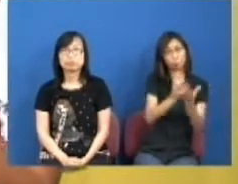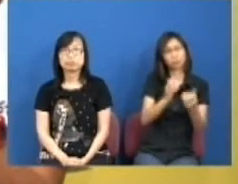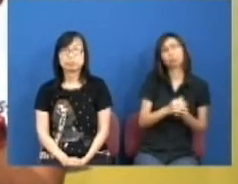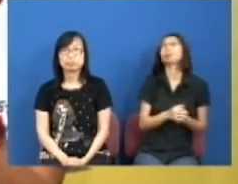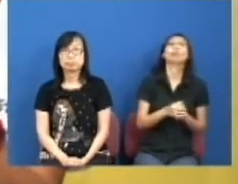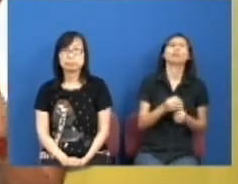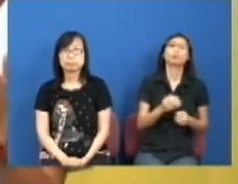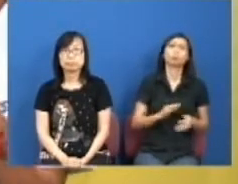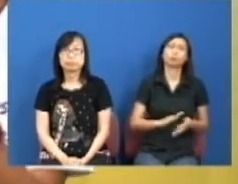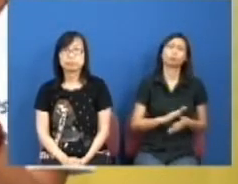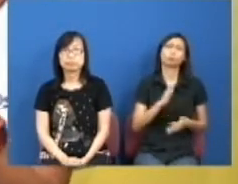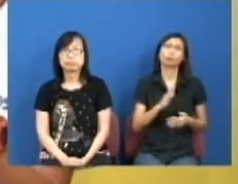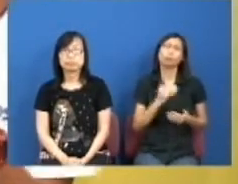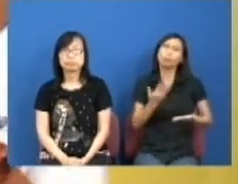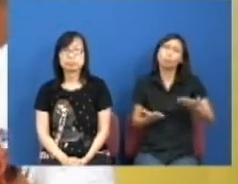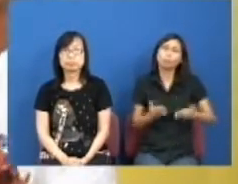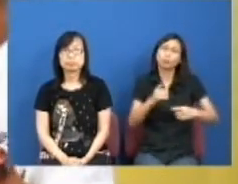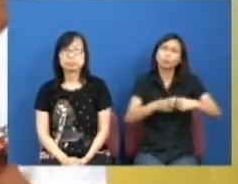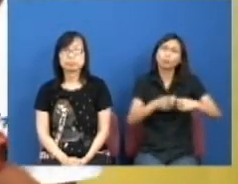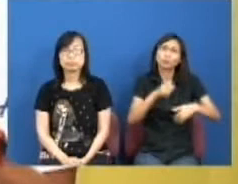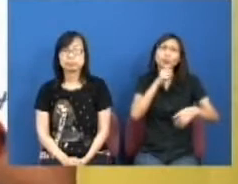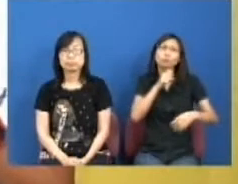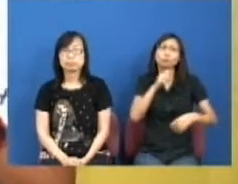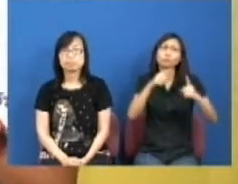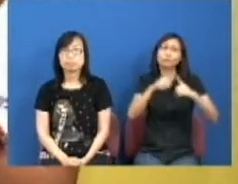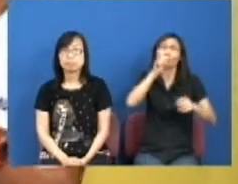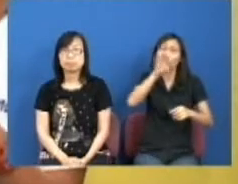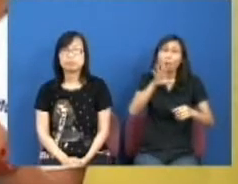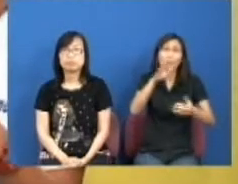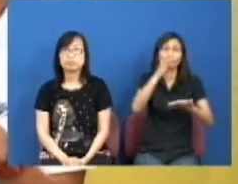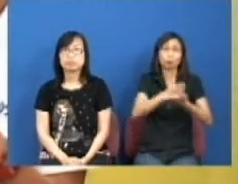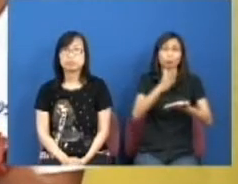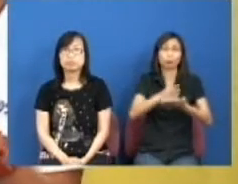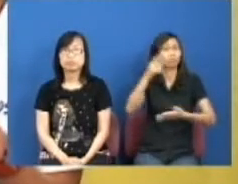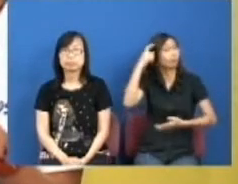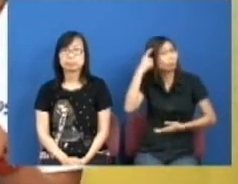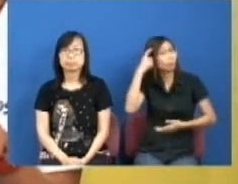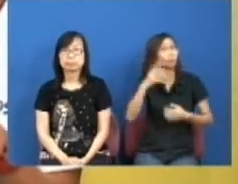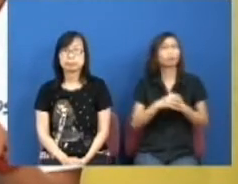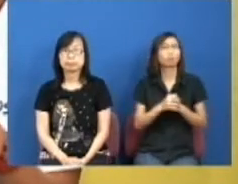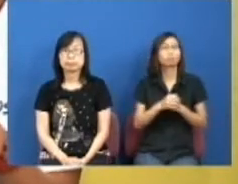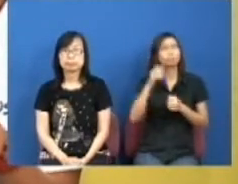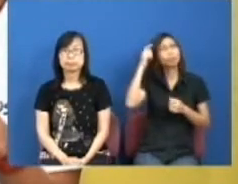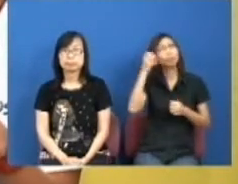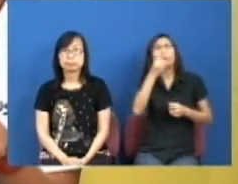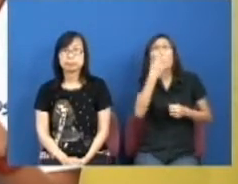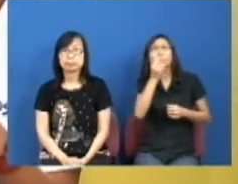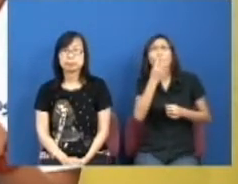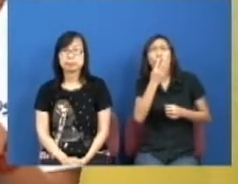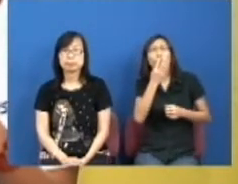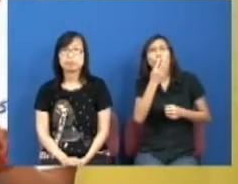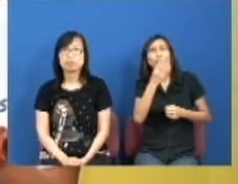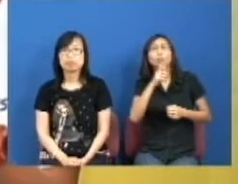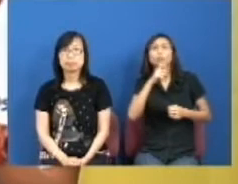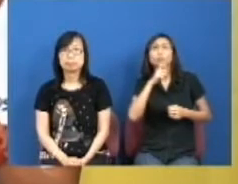不足的地方啦。當然其實可能有些人會提出一個不同的看法的，就是說，咦，什麼不是香港有一些所